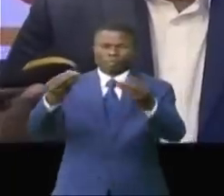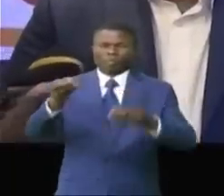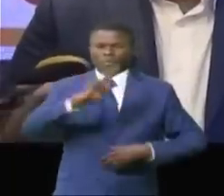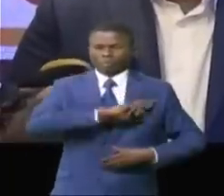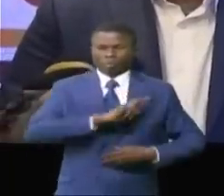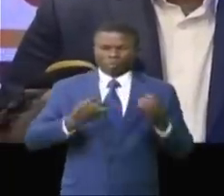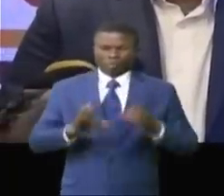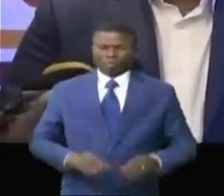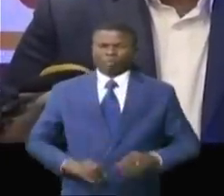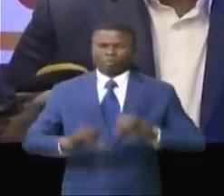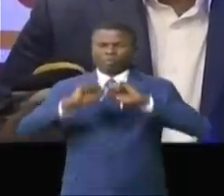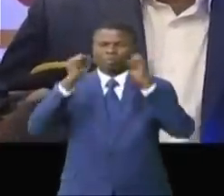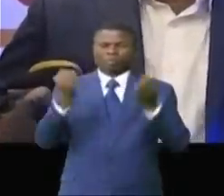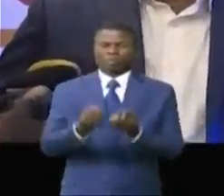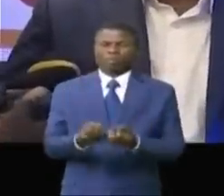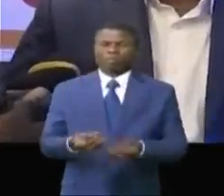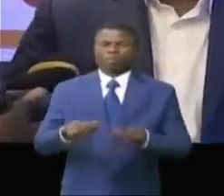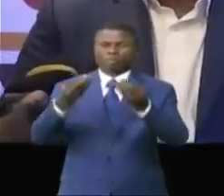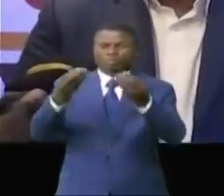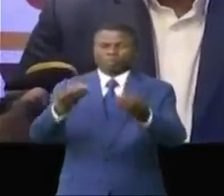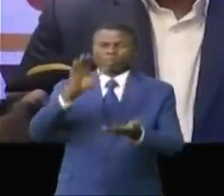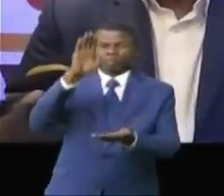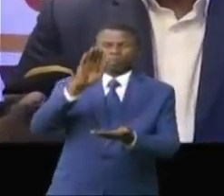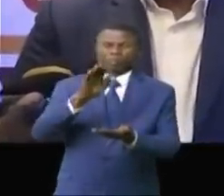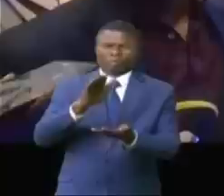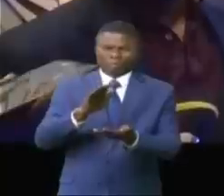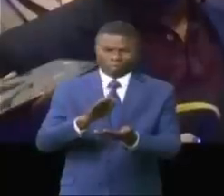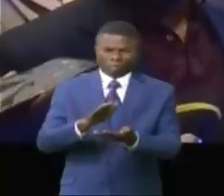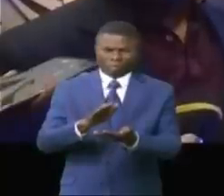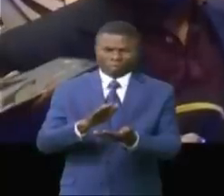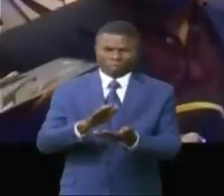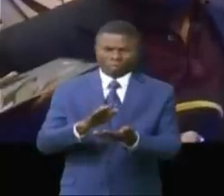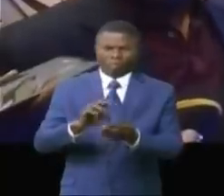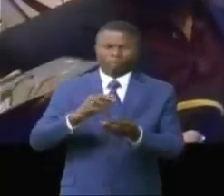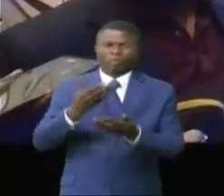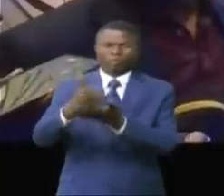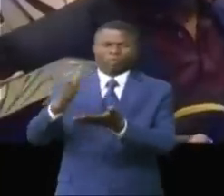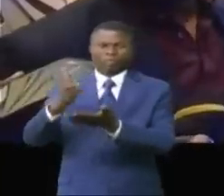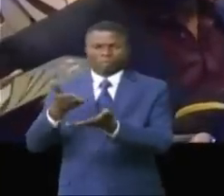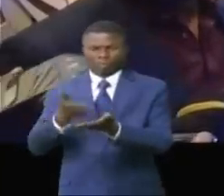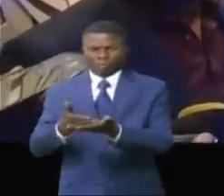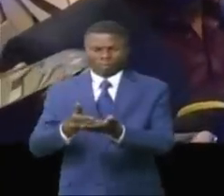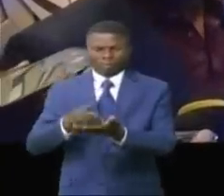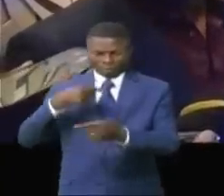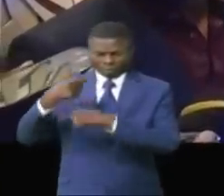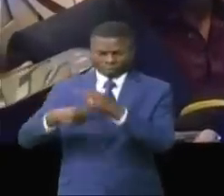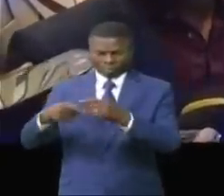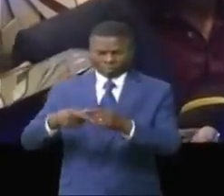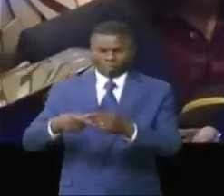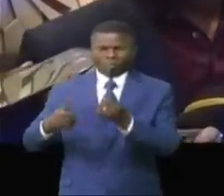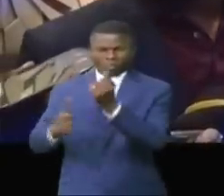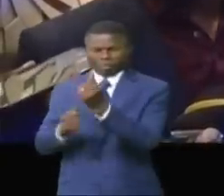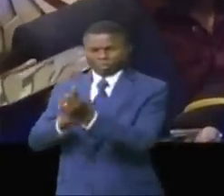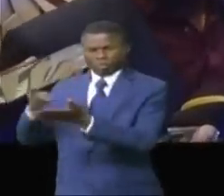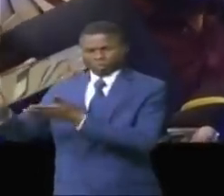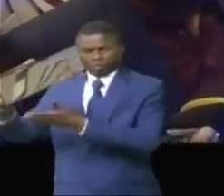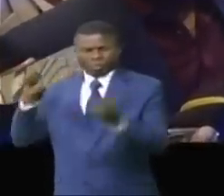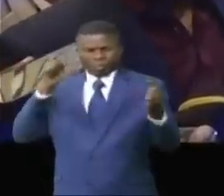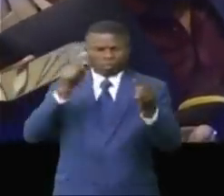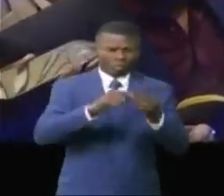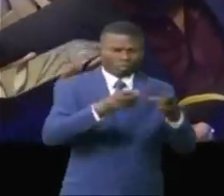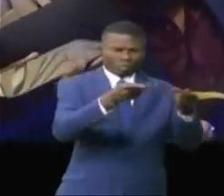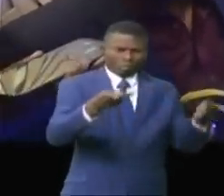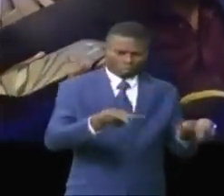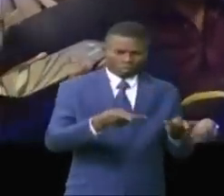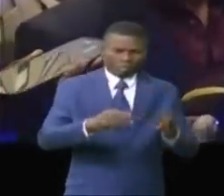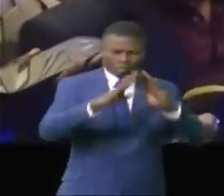La compagnie offre, c'est qu'ils réduisent la chaîne de distribution à partir du client directement à partir